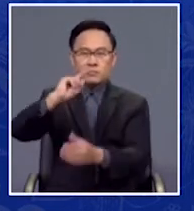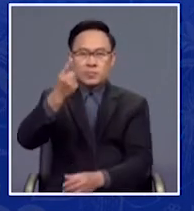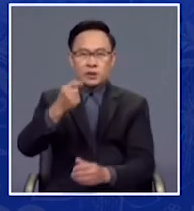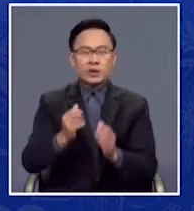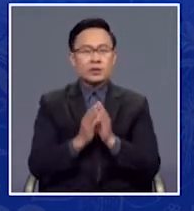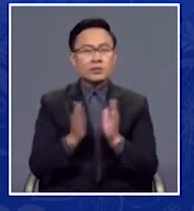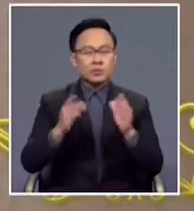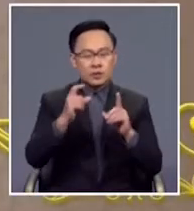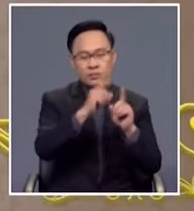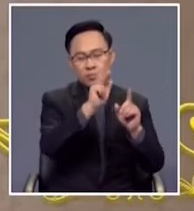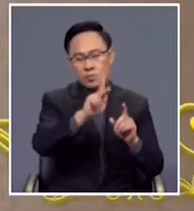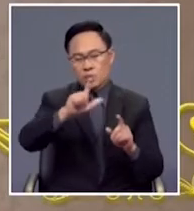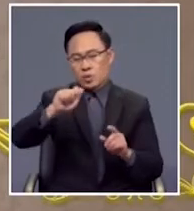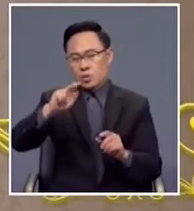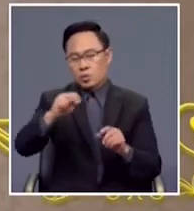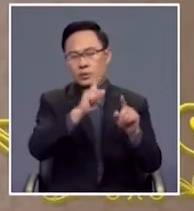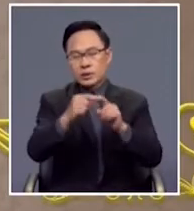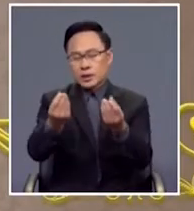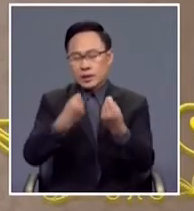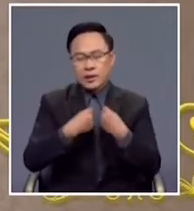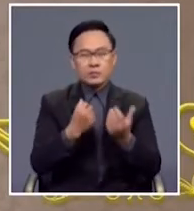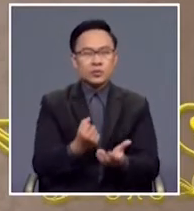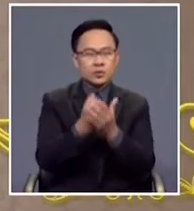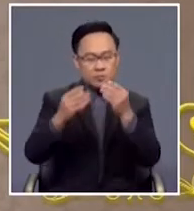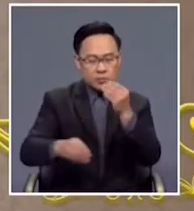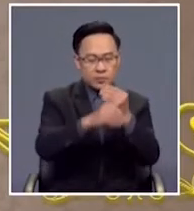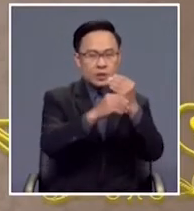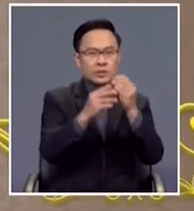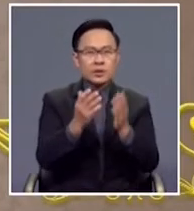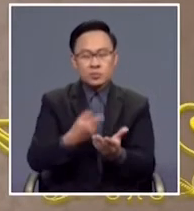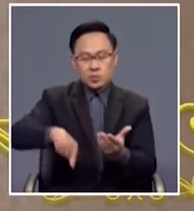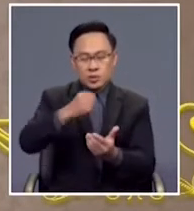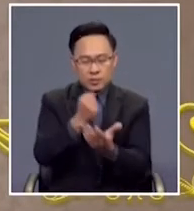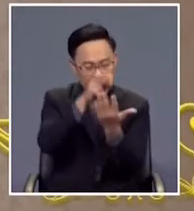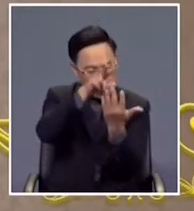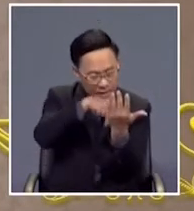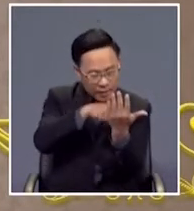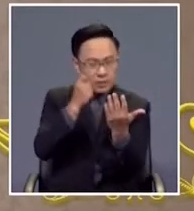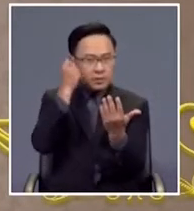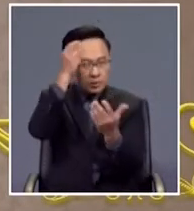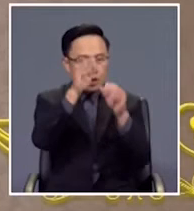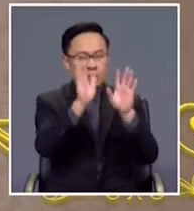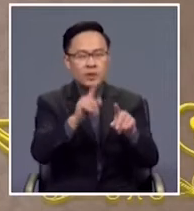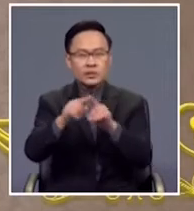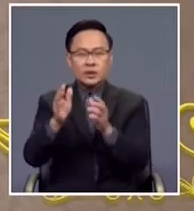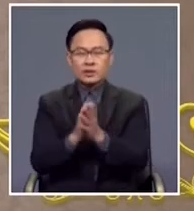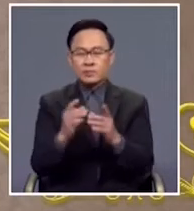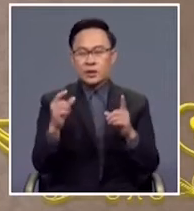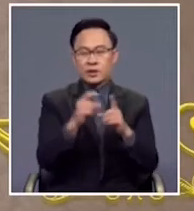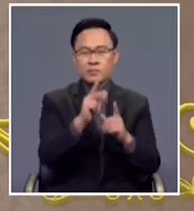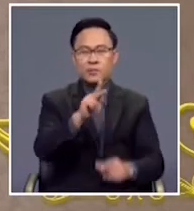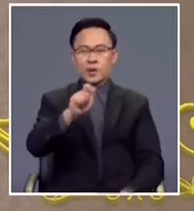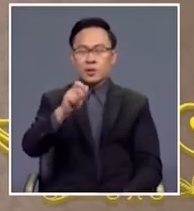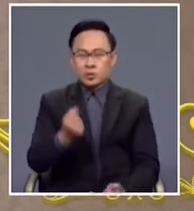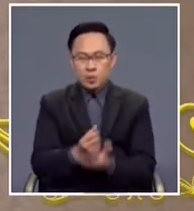ขอบคุณนะครับที่คุณอาแต่งมาเพื่อให้พวกเราได้อ่านนะครับทั้งเป็นสาระนะครับแล้